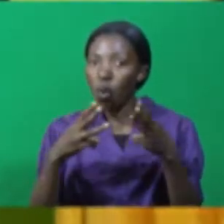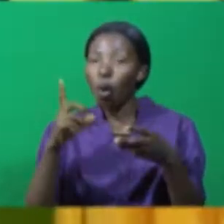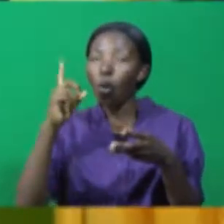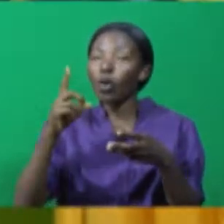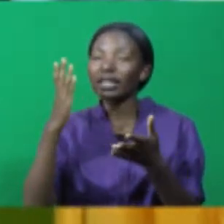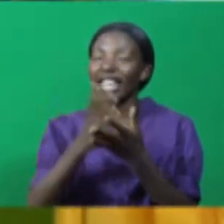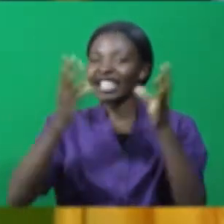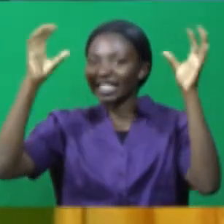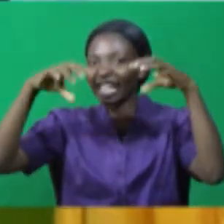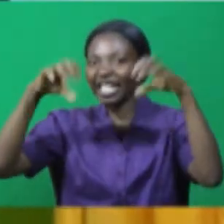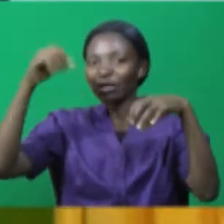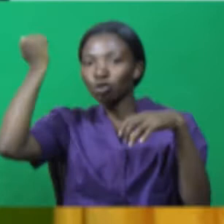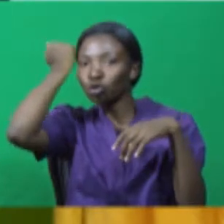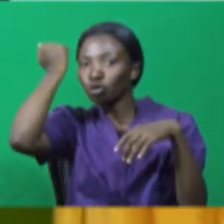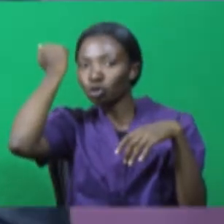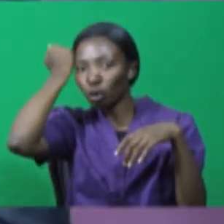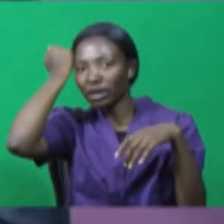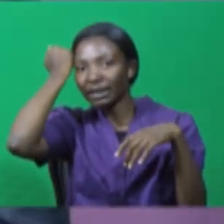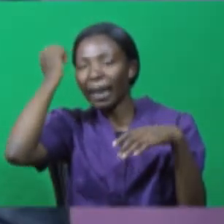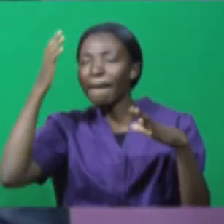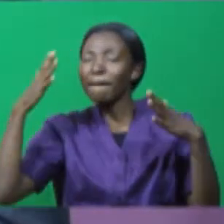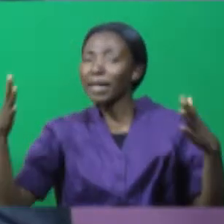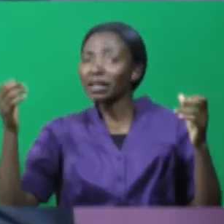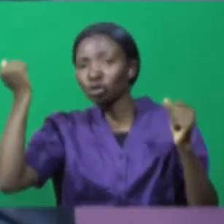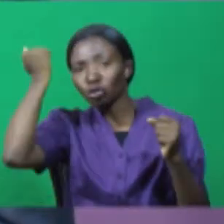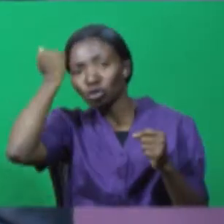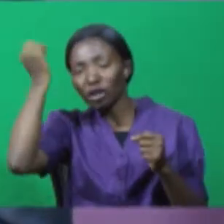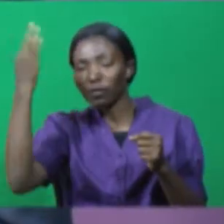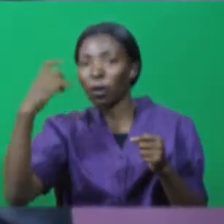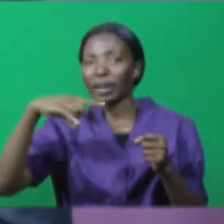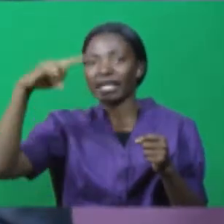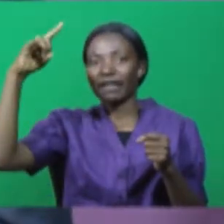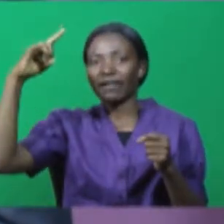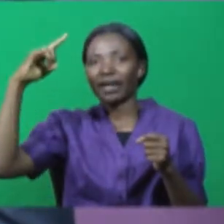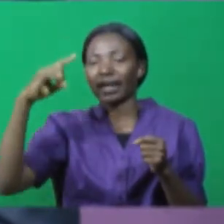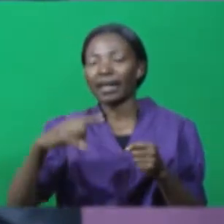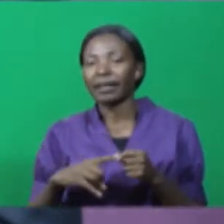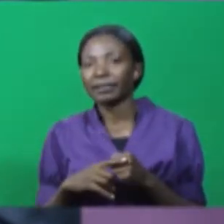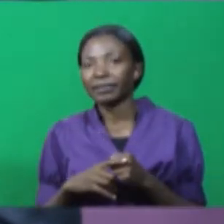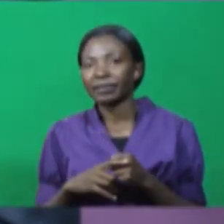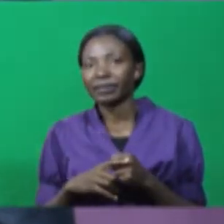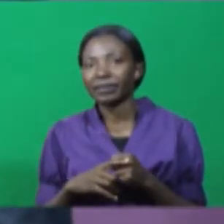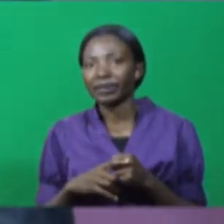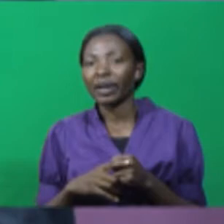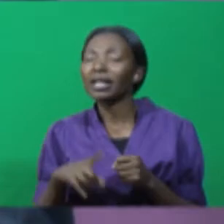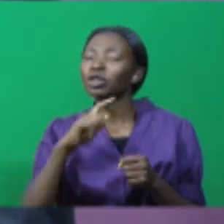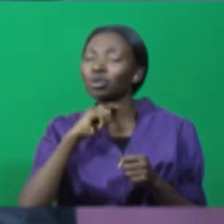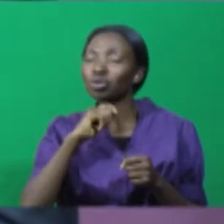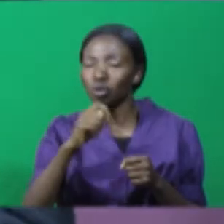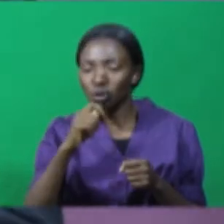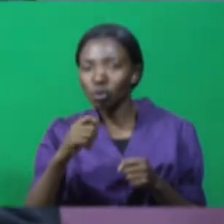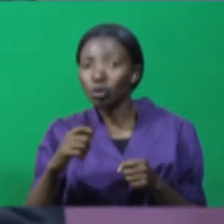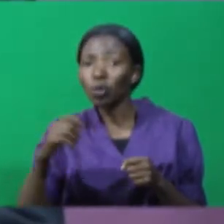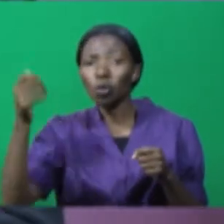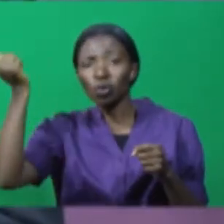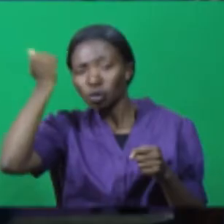kunaisa matombo. Achiuya mazidombo mahombe. Aibva mudenga. Aibva mudenga. Ndaina kuzokufudza rio here pa fire. Dombo